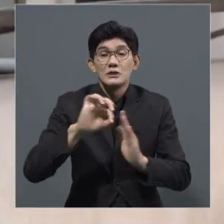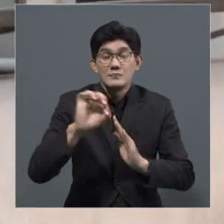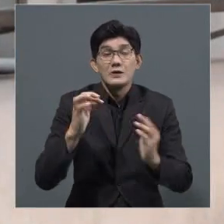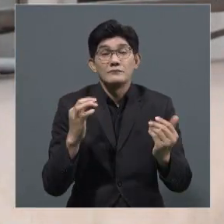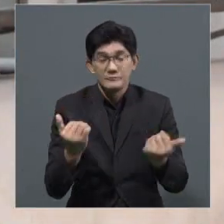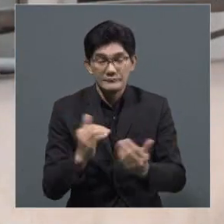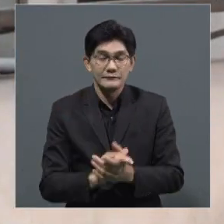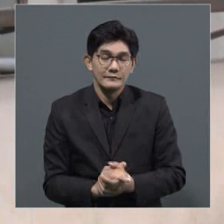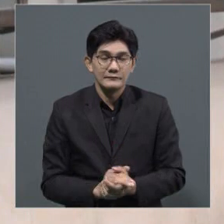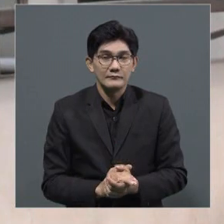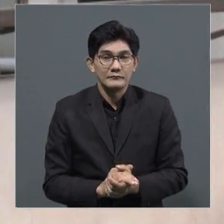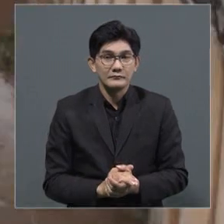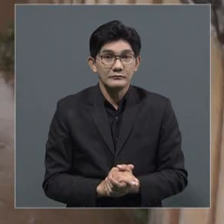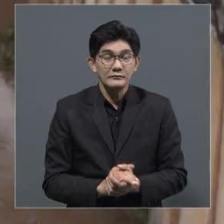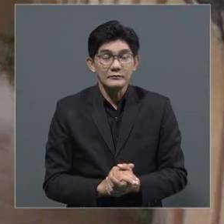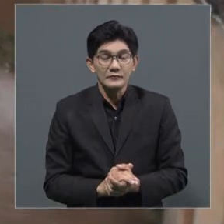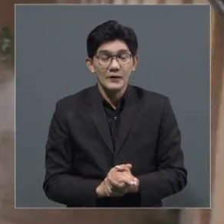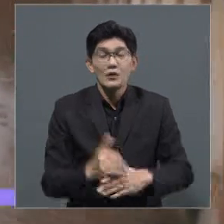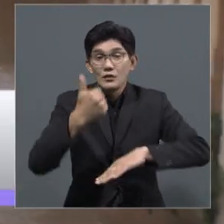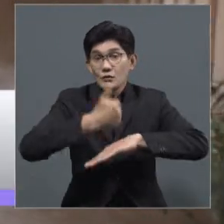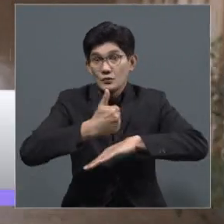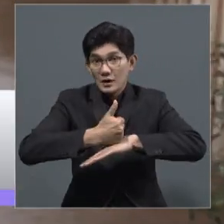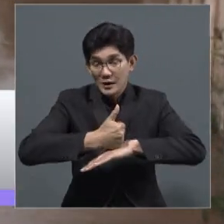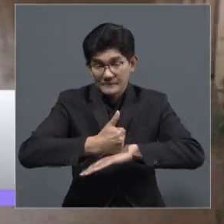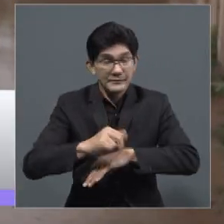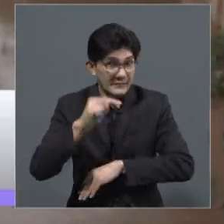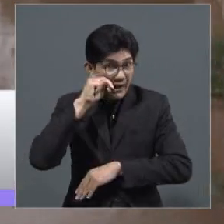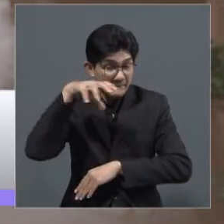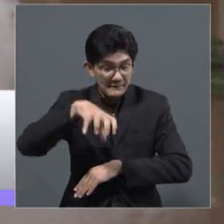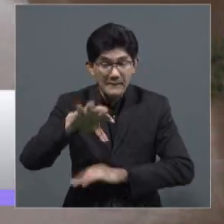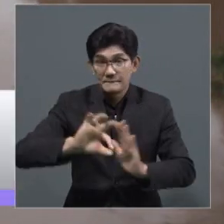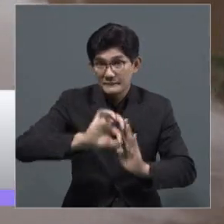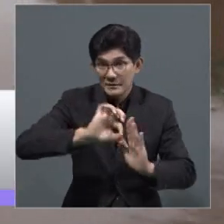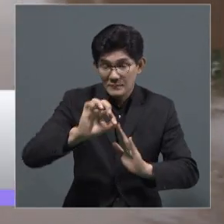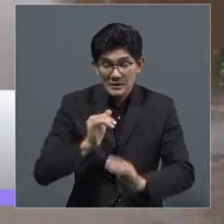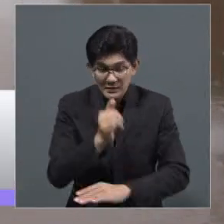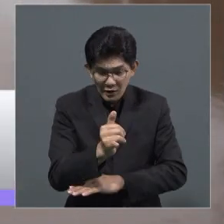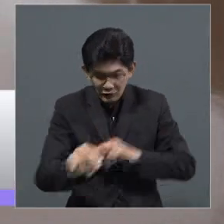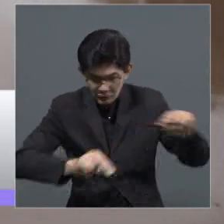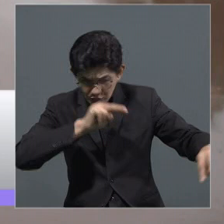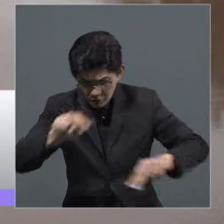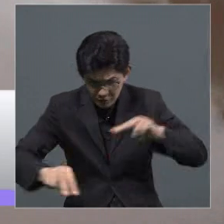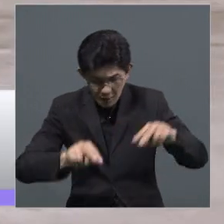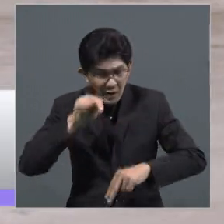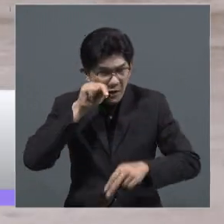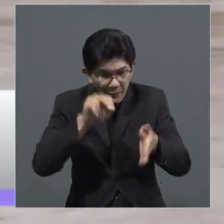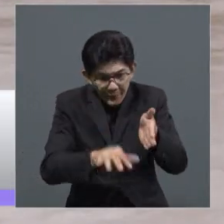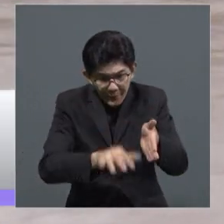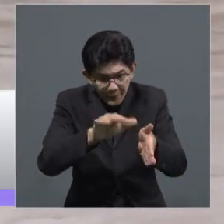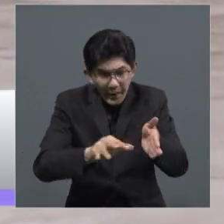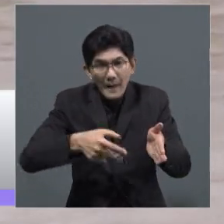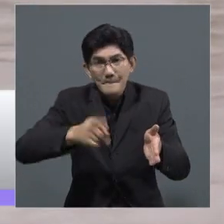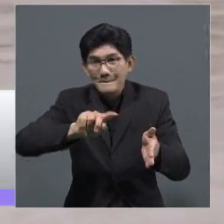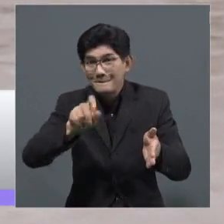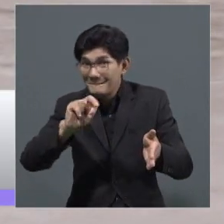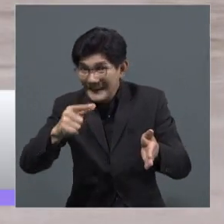เกื้อกูลมานะสัมพันธ์สกุลผู้อำนวยการโครงการชลประทานเชียงใหม่ก็ได้ลงพื้นที่ไปตรวจสอบระดับน้ำของแม่น้ำปิงนะครับ